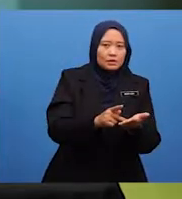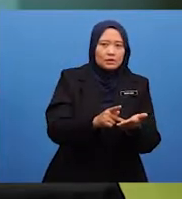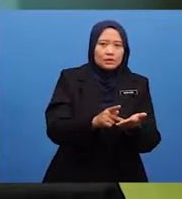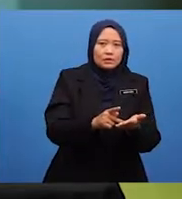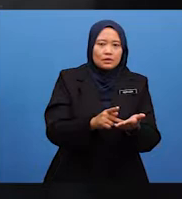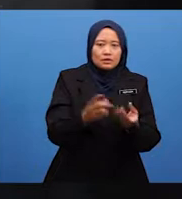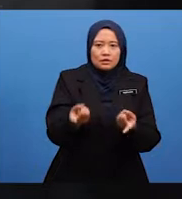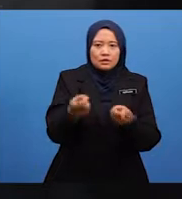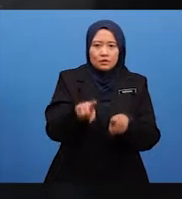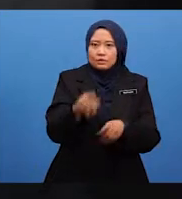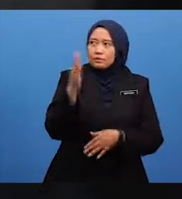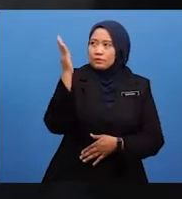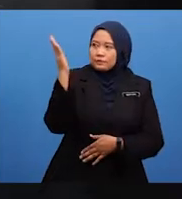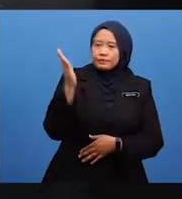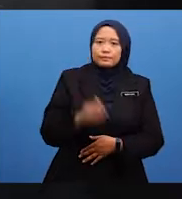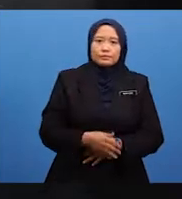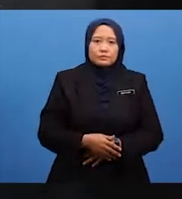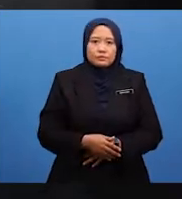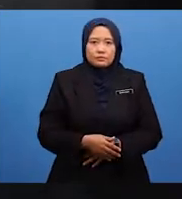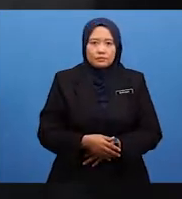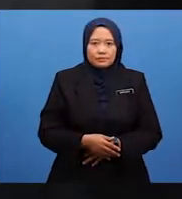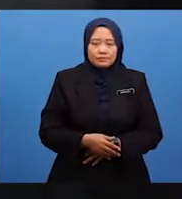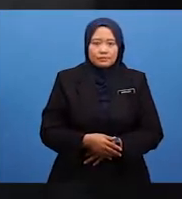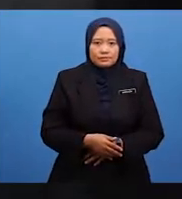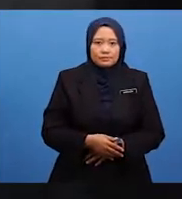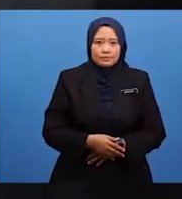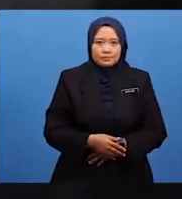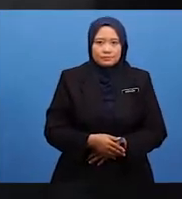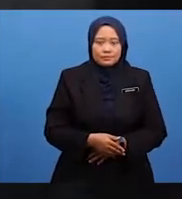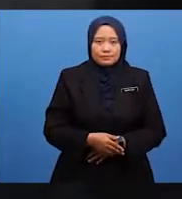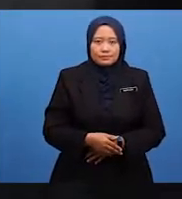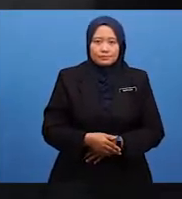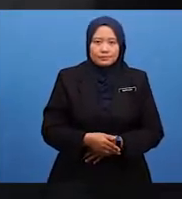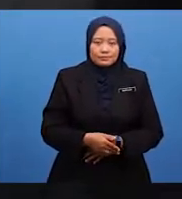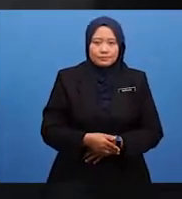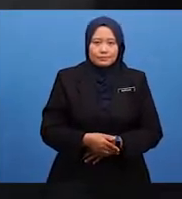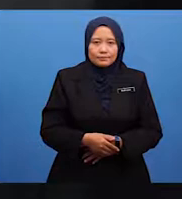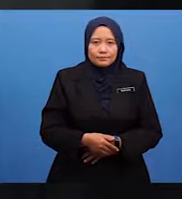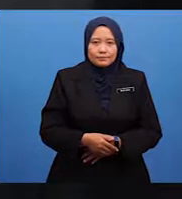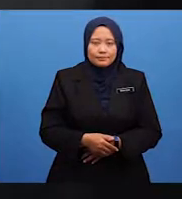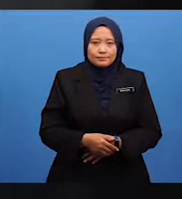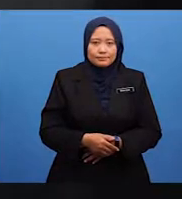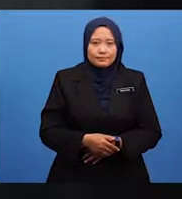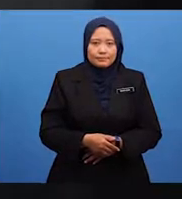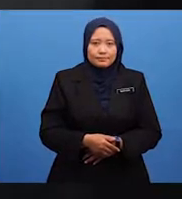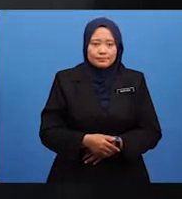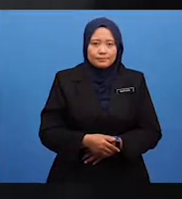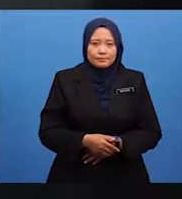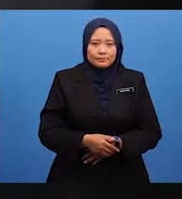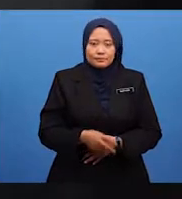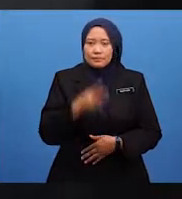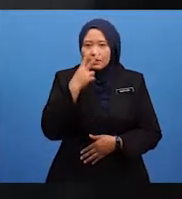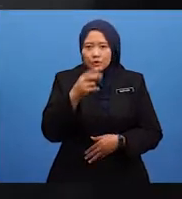berikut. Buat pemerhatian dengan teliti terhadap jarak yang dilalui troli.